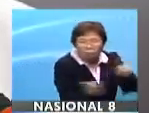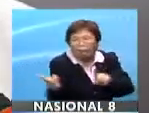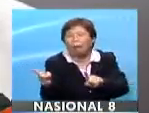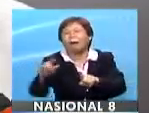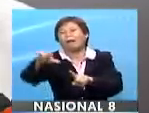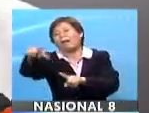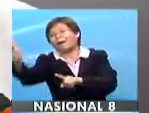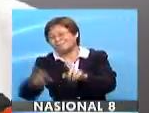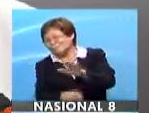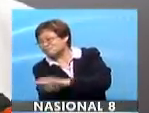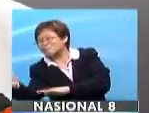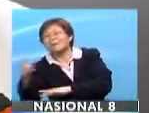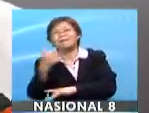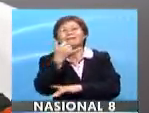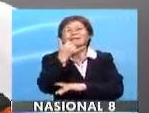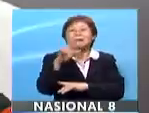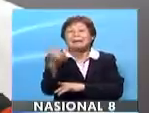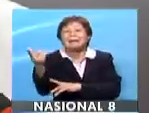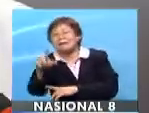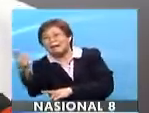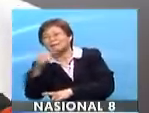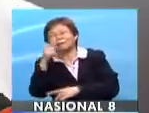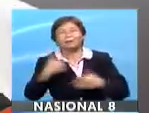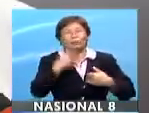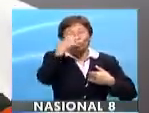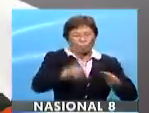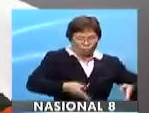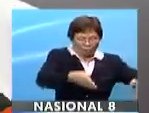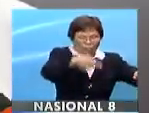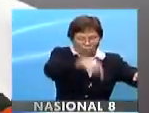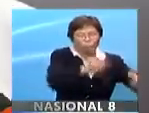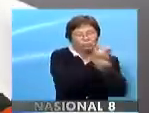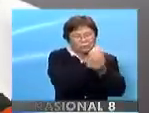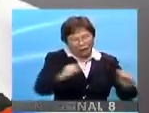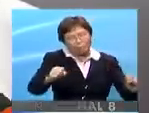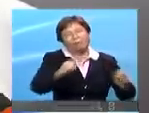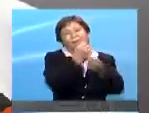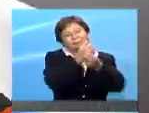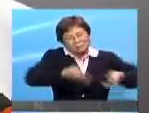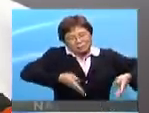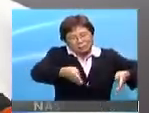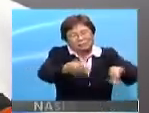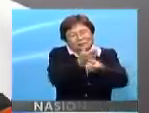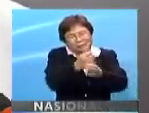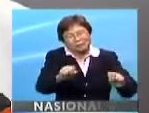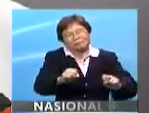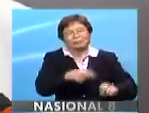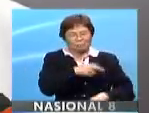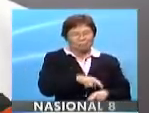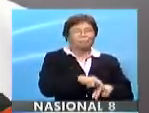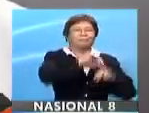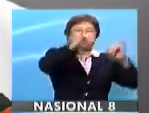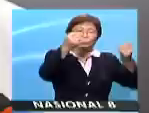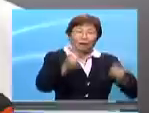laluan jemaah haji yang lain. Dan yang kedua untuk memastikan bahawa laluan itu selamat bagi membolehkan perjalanan jemaah haji kita